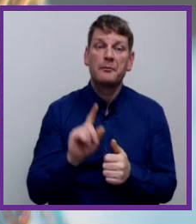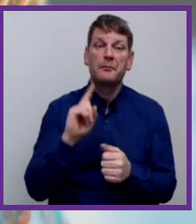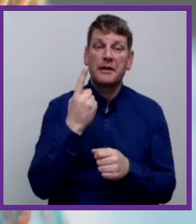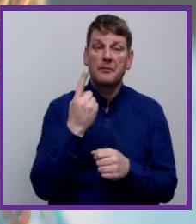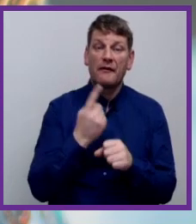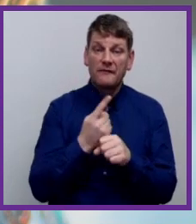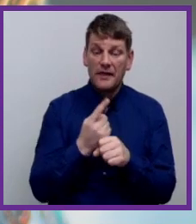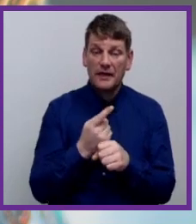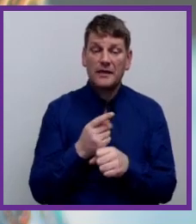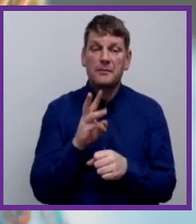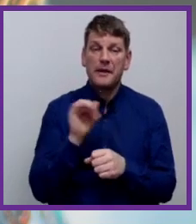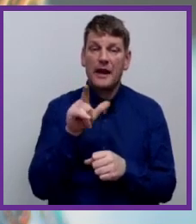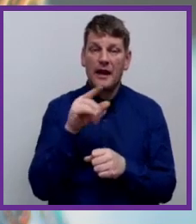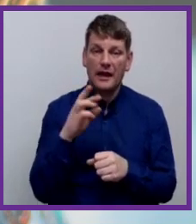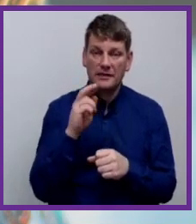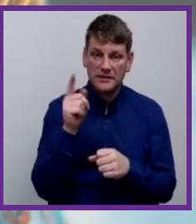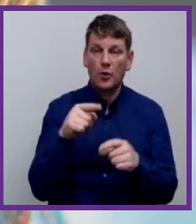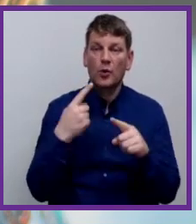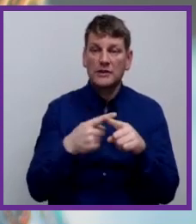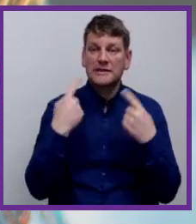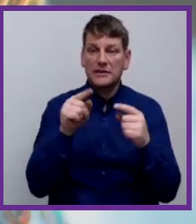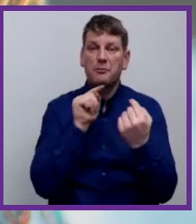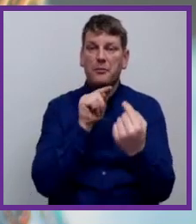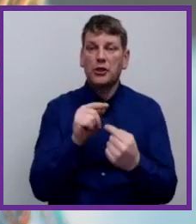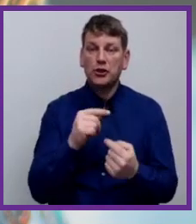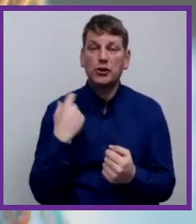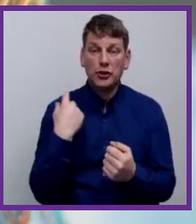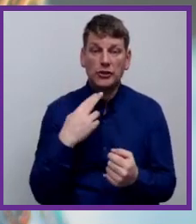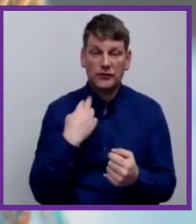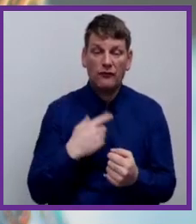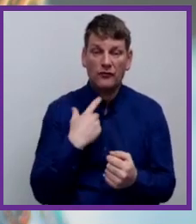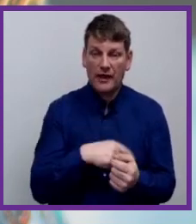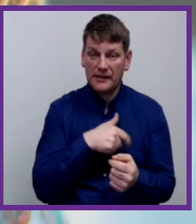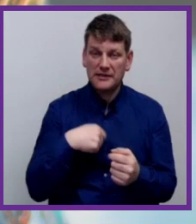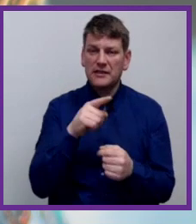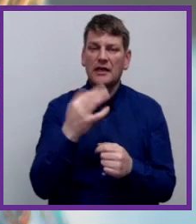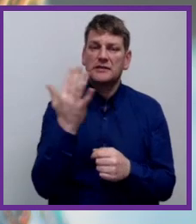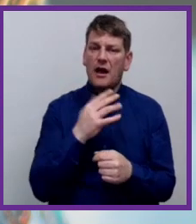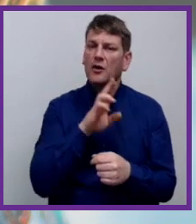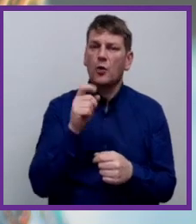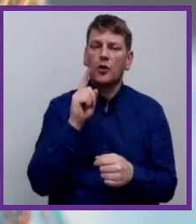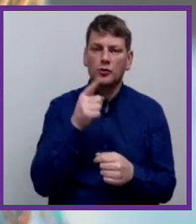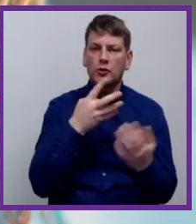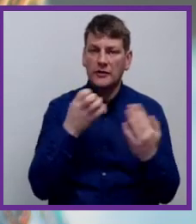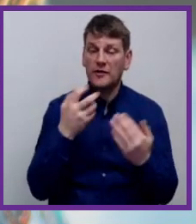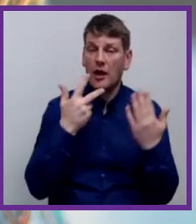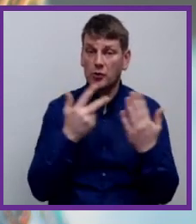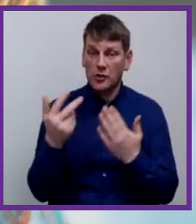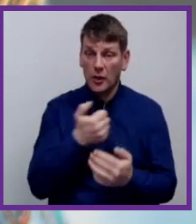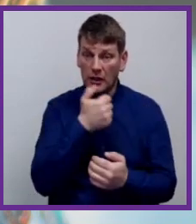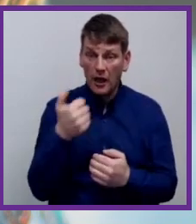vieta, Millers un citi pret Šveici, nāk no tālā 1988. Gada,